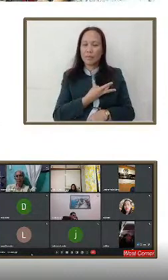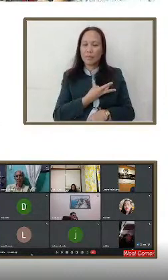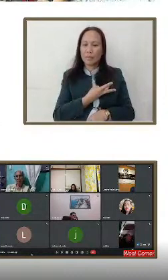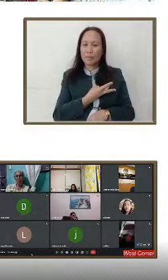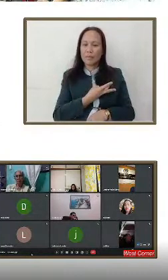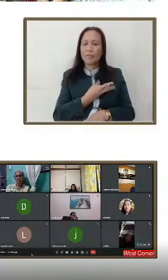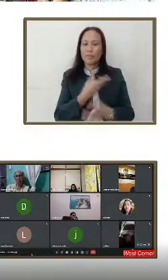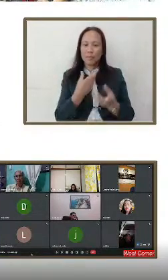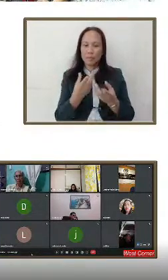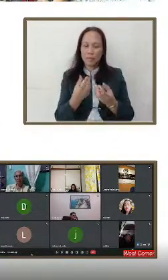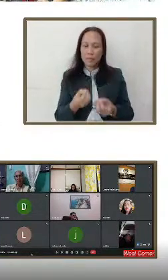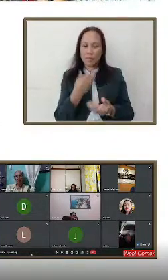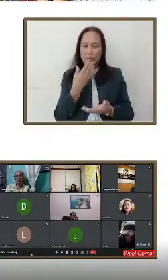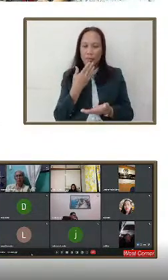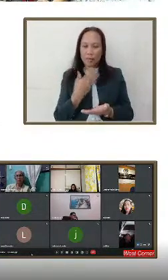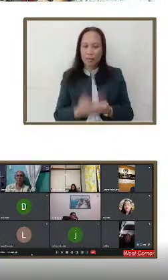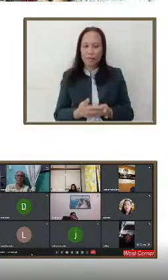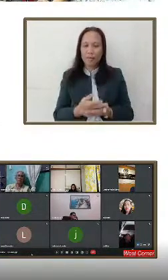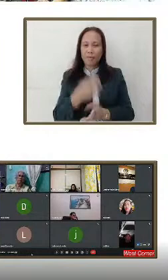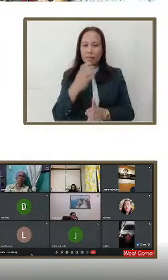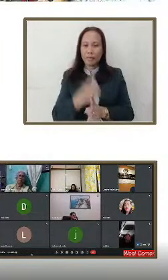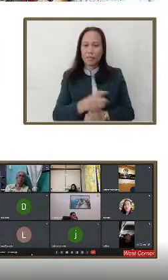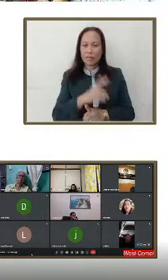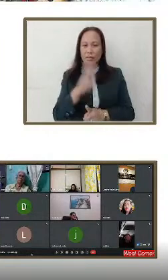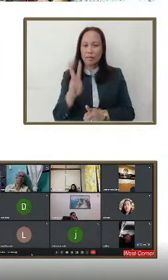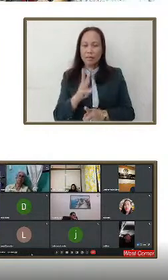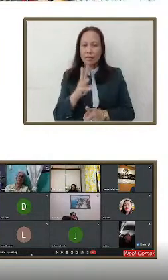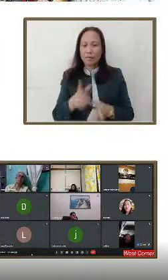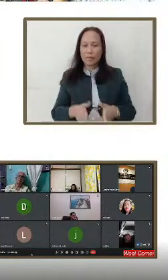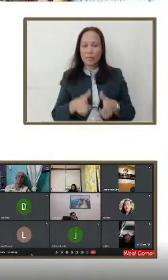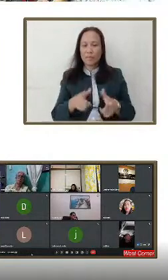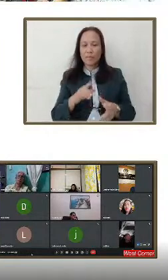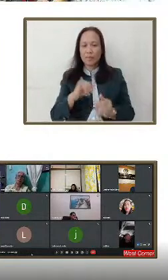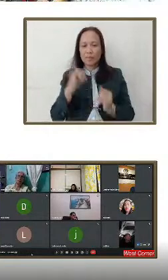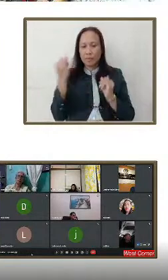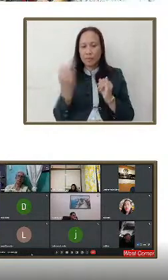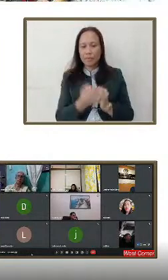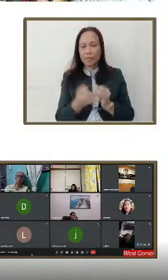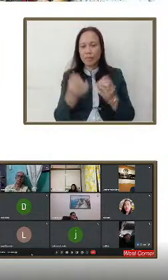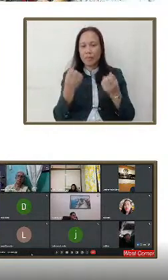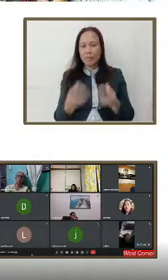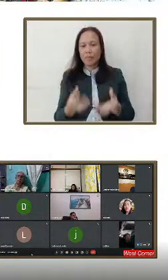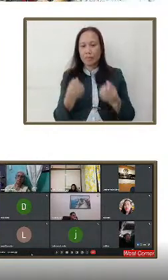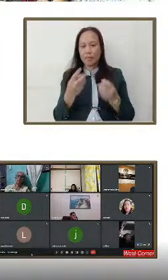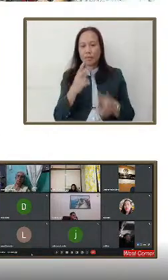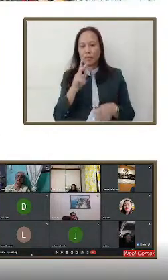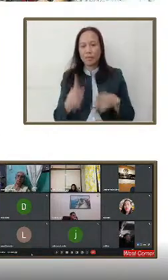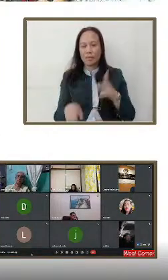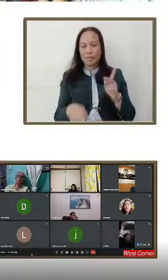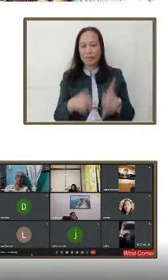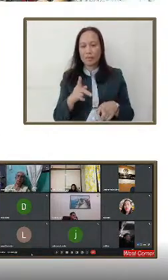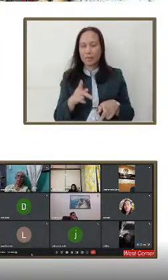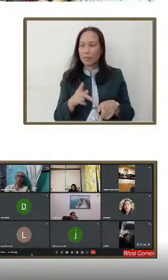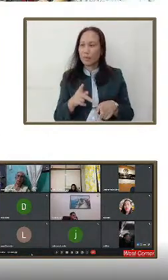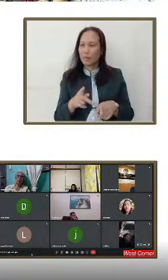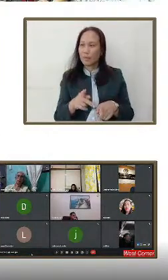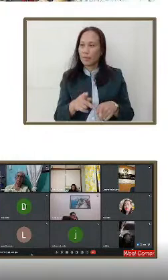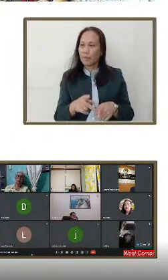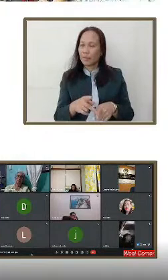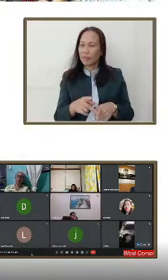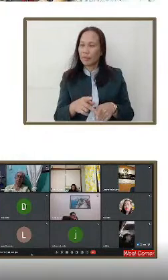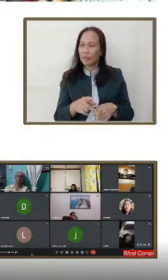pagbutihin natin. Every Wednesday, let's invite more people, and lalong-lalo sa mga bagong